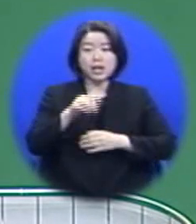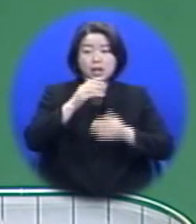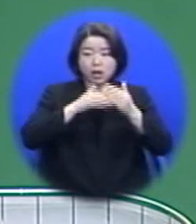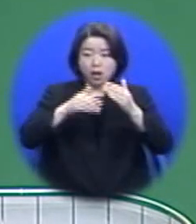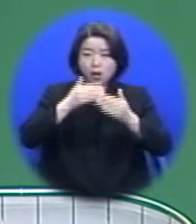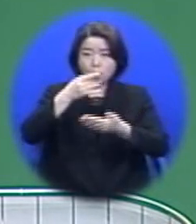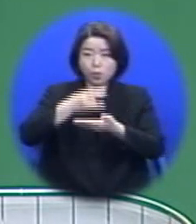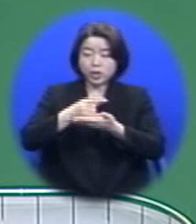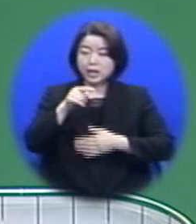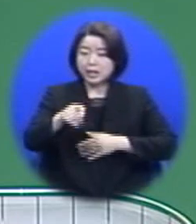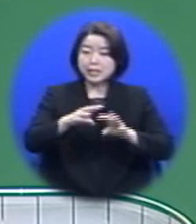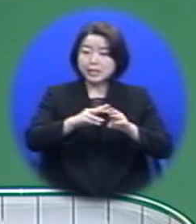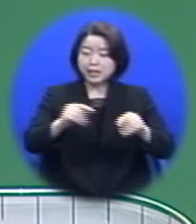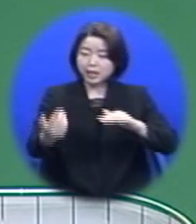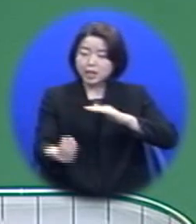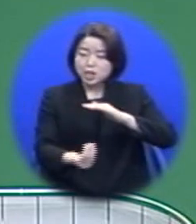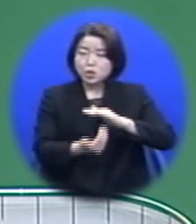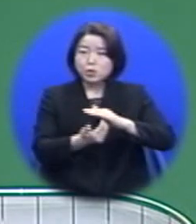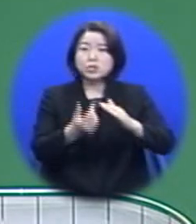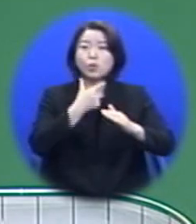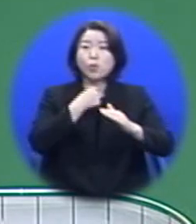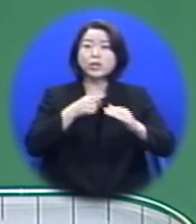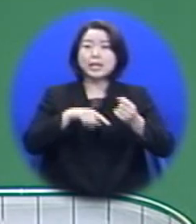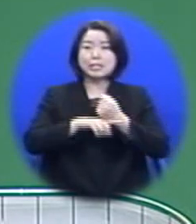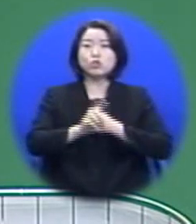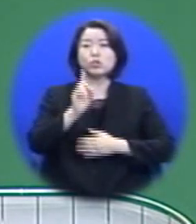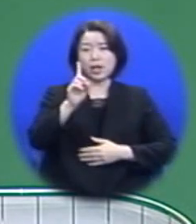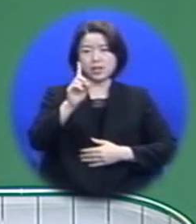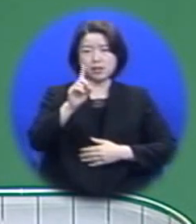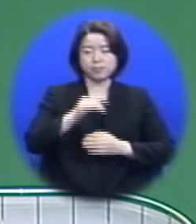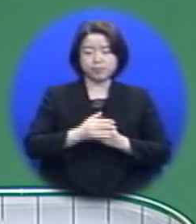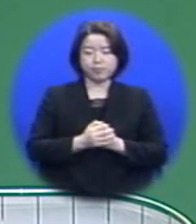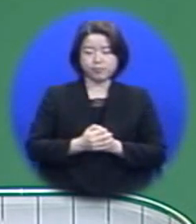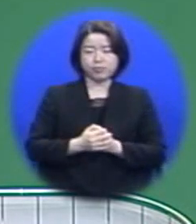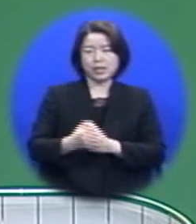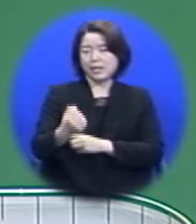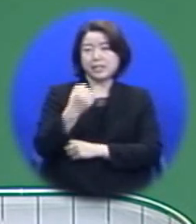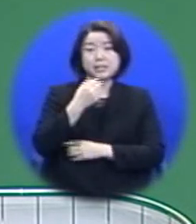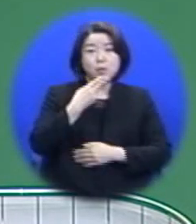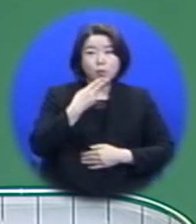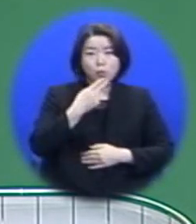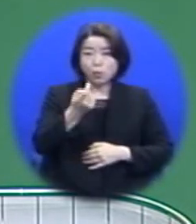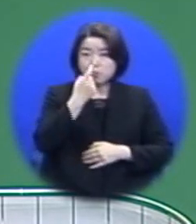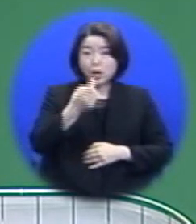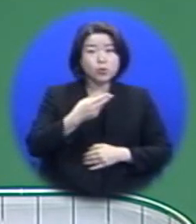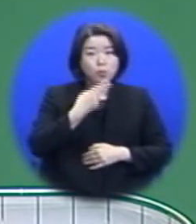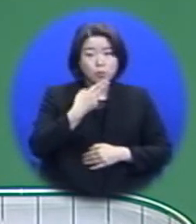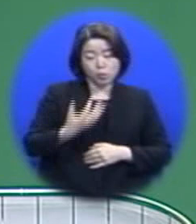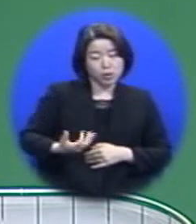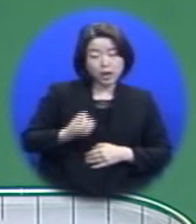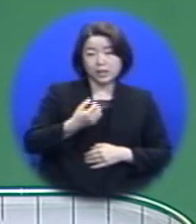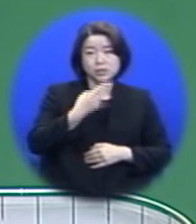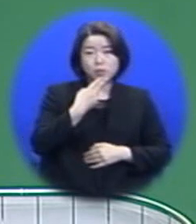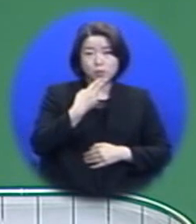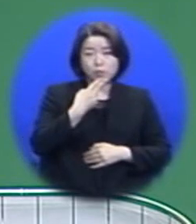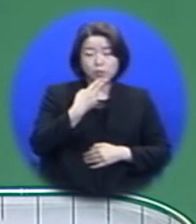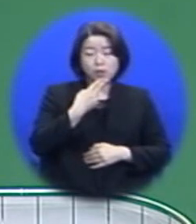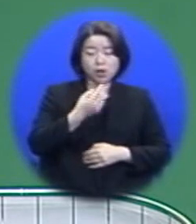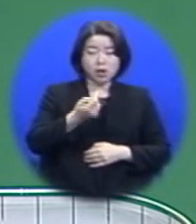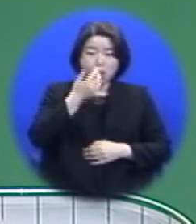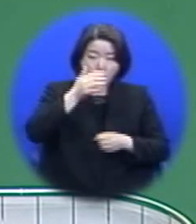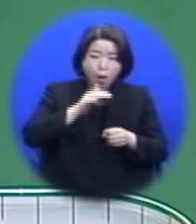원하는 이유는 딱 하나입니다 힘이 없어서 배운게 없어서 가진게 없어서 억울한 일을